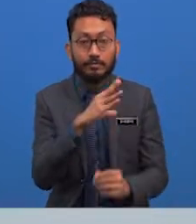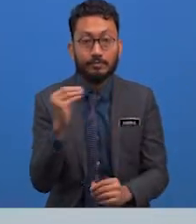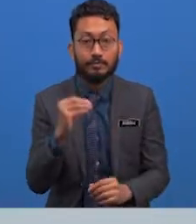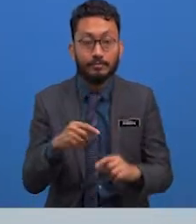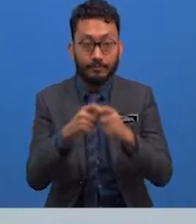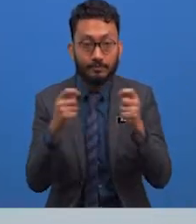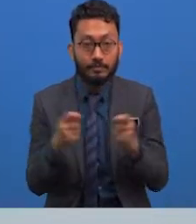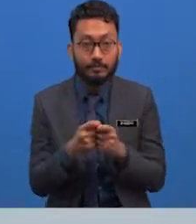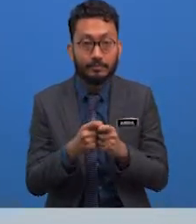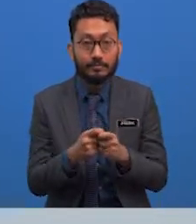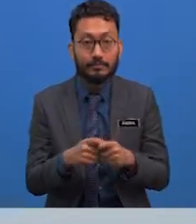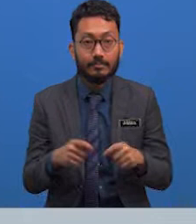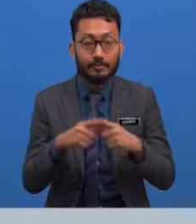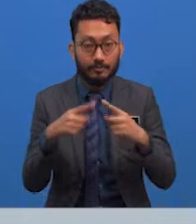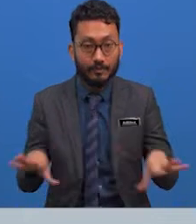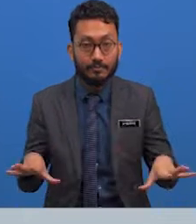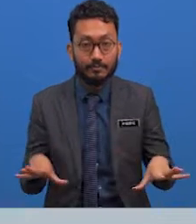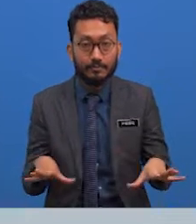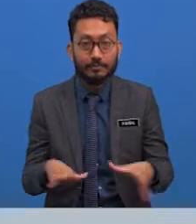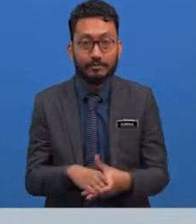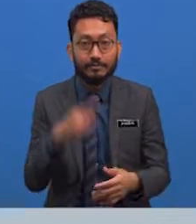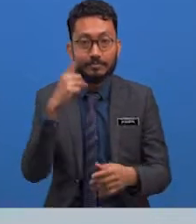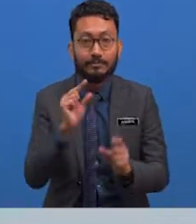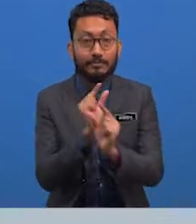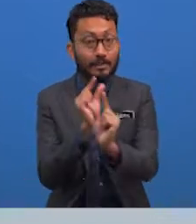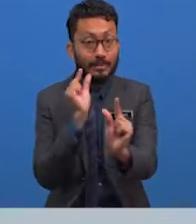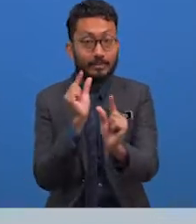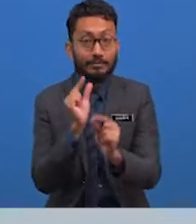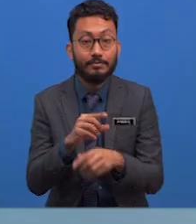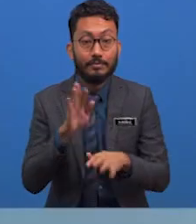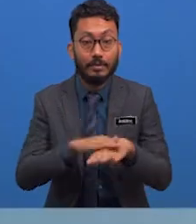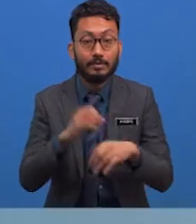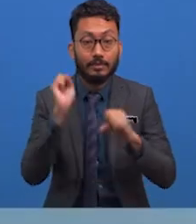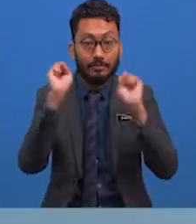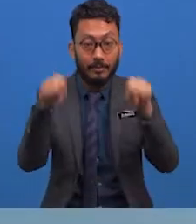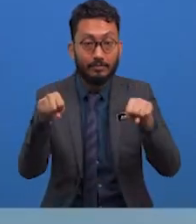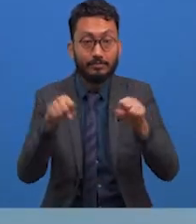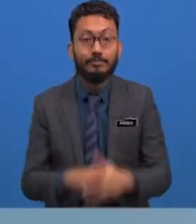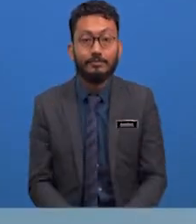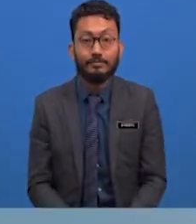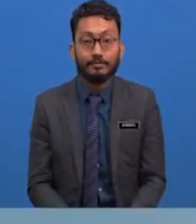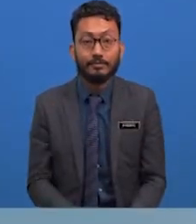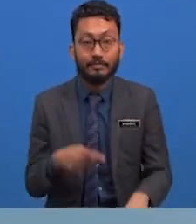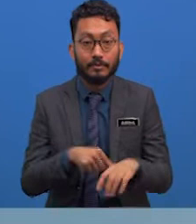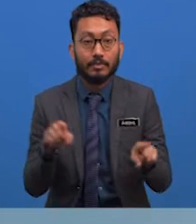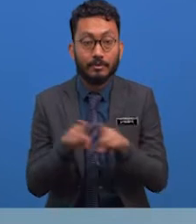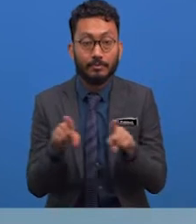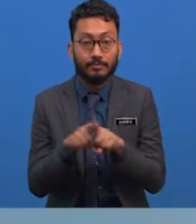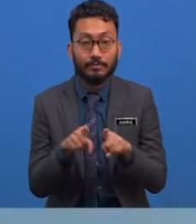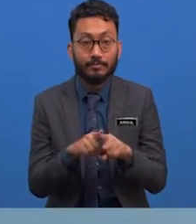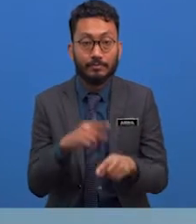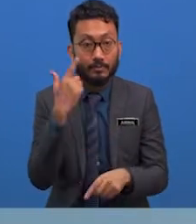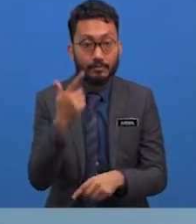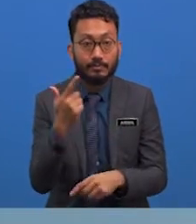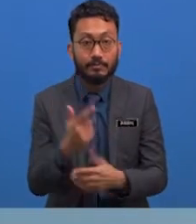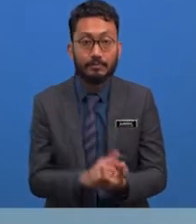kediaman. Perhatikan garis-garis pada ampaian ini. Sekarang, mari kita sama-sama